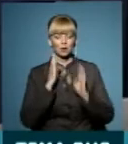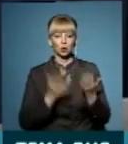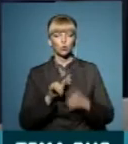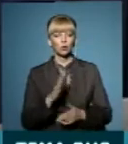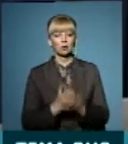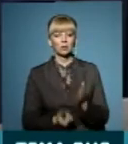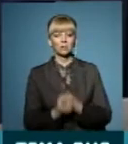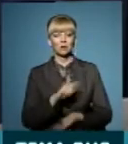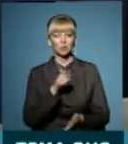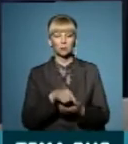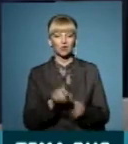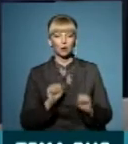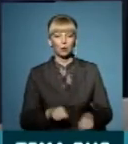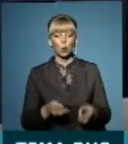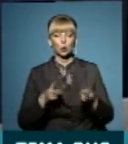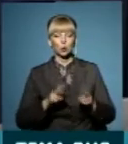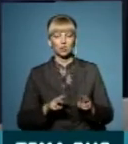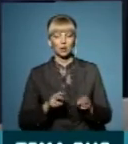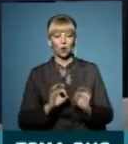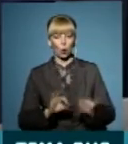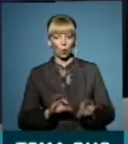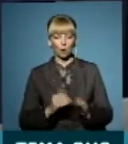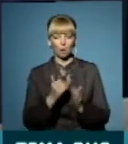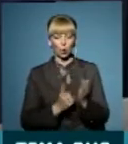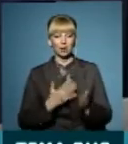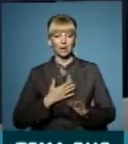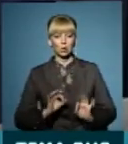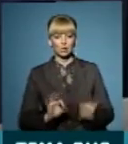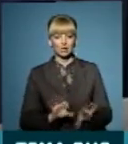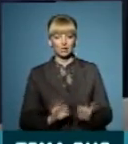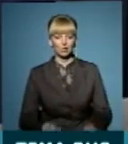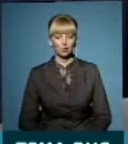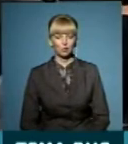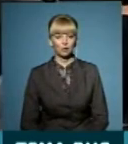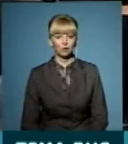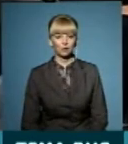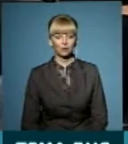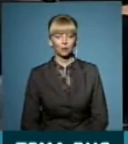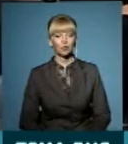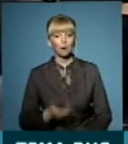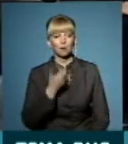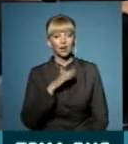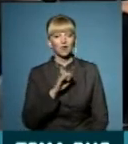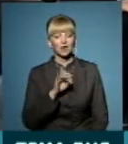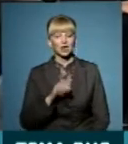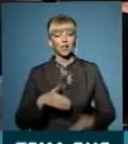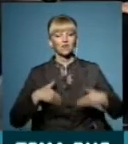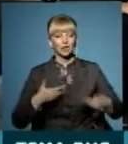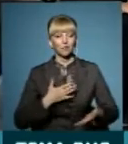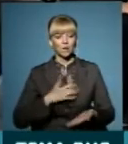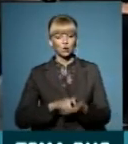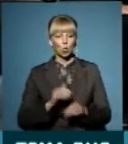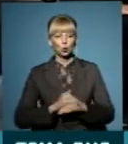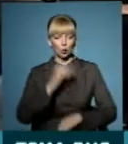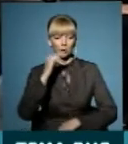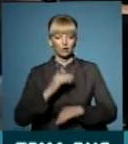у вас виникають запитання, ви можете залишити їх в коментарях під нашою трансляцією. Отже, пане Василю, вітаємо вас в нашій студії. Доброго